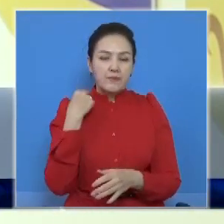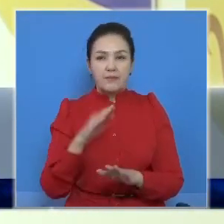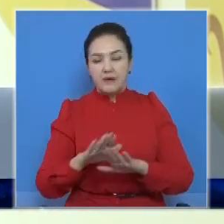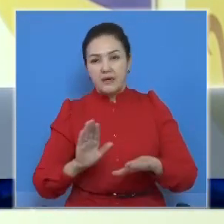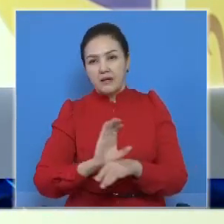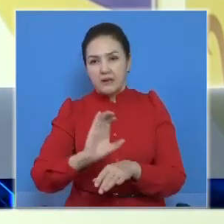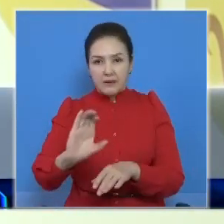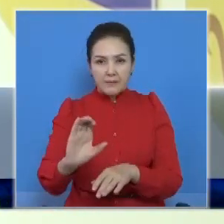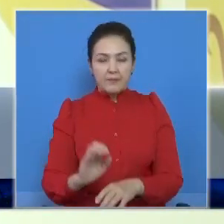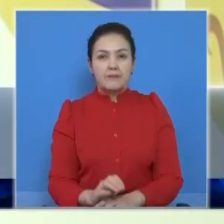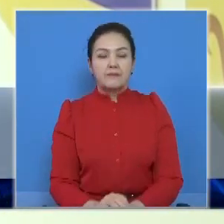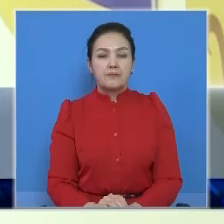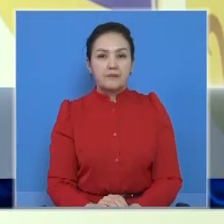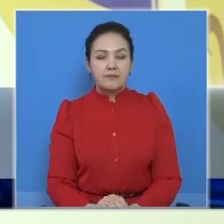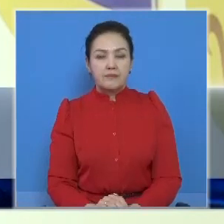балаларына жібереді.